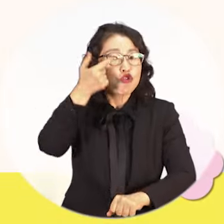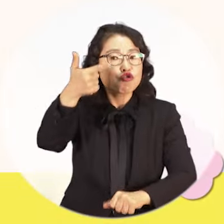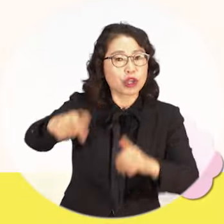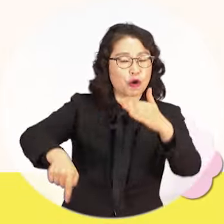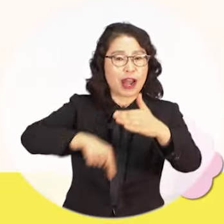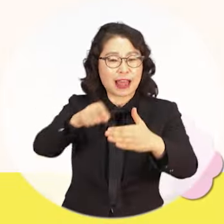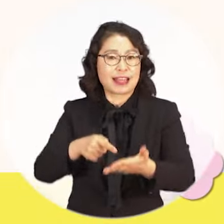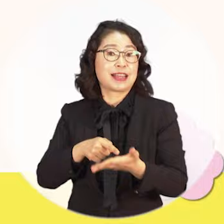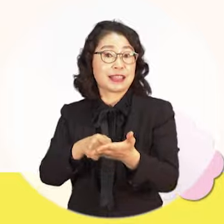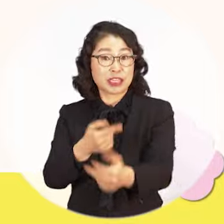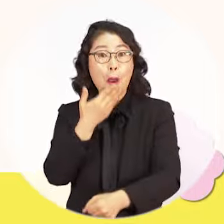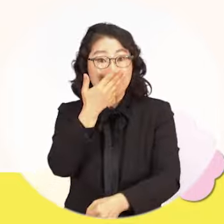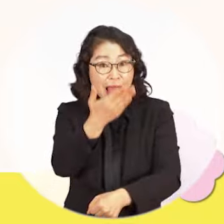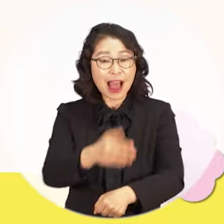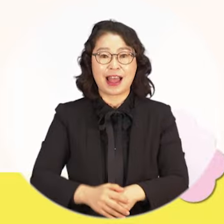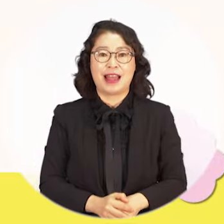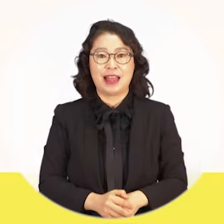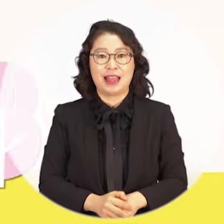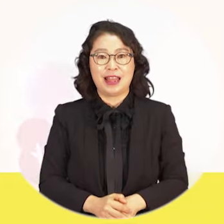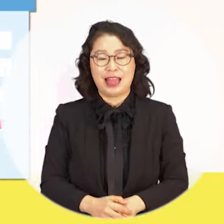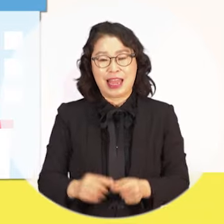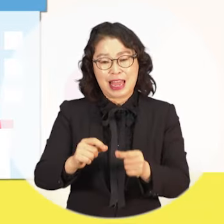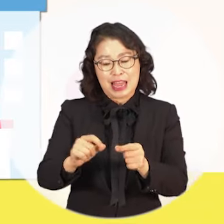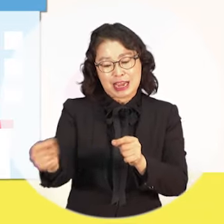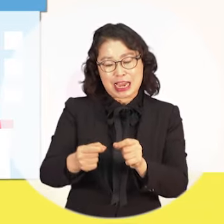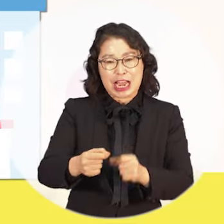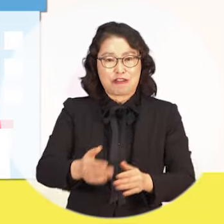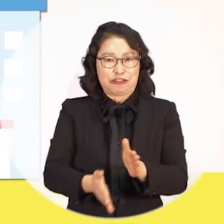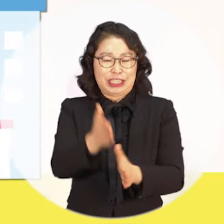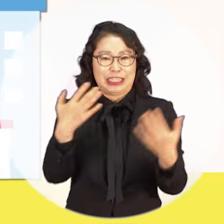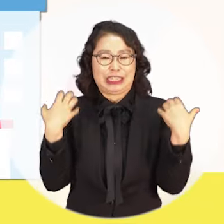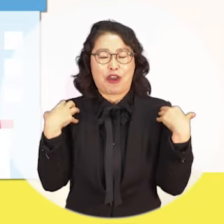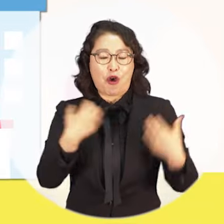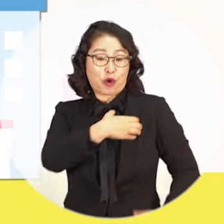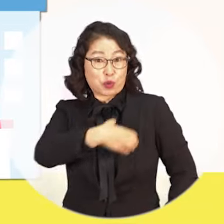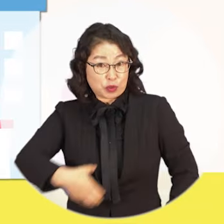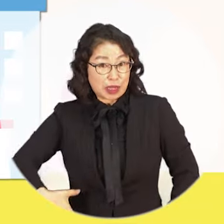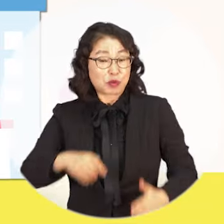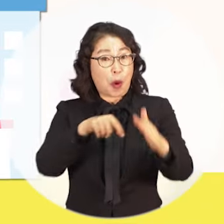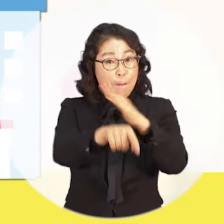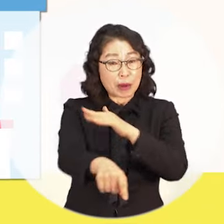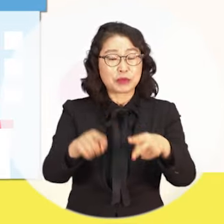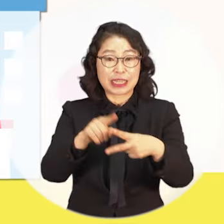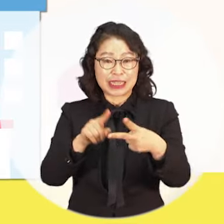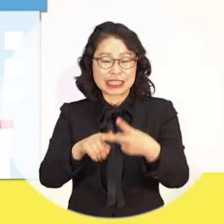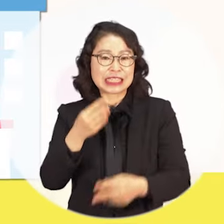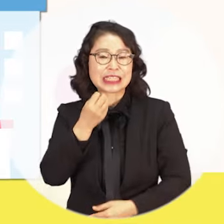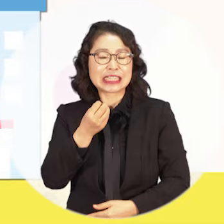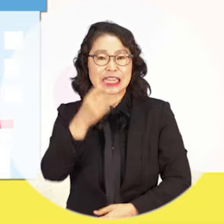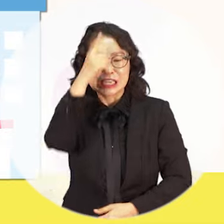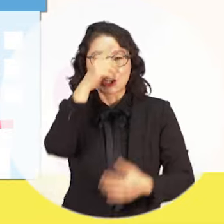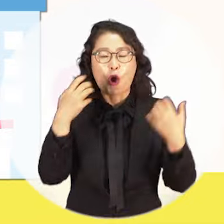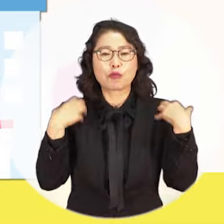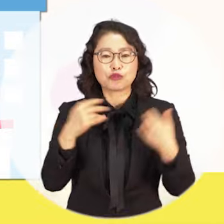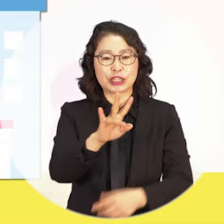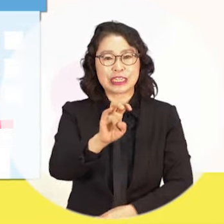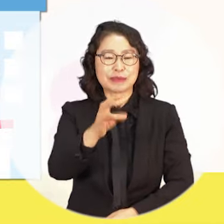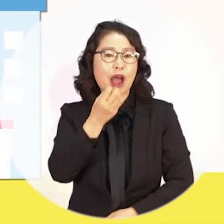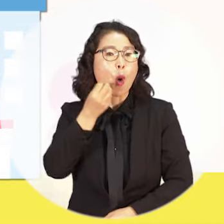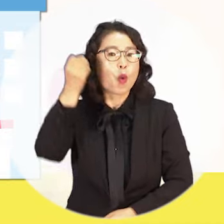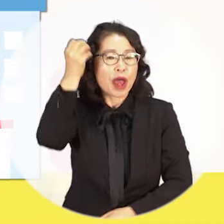말일부터 6개월 이내 신청 가능하며 가까운 시청과 읍면동을 방문하거나 정부 24를